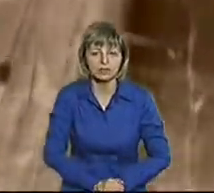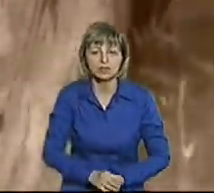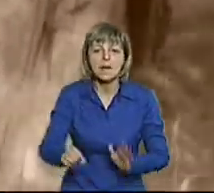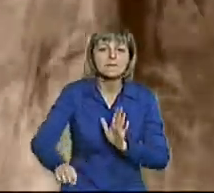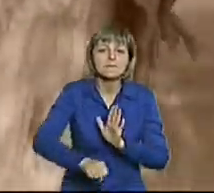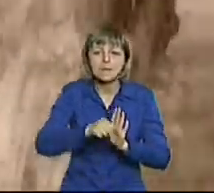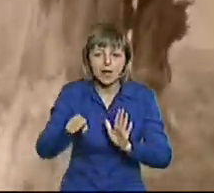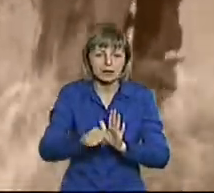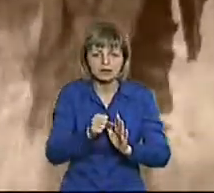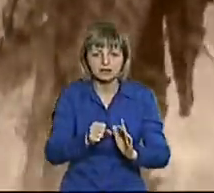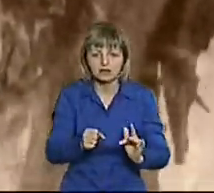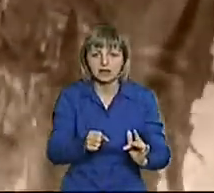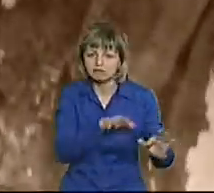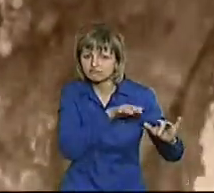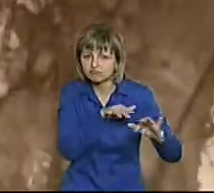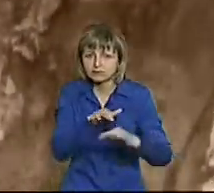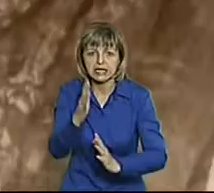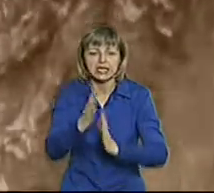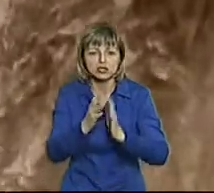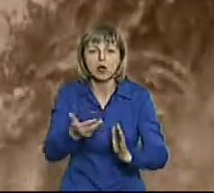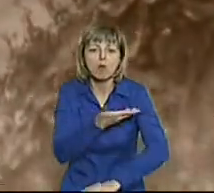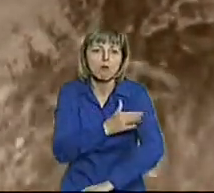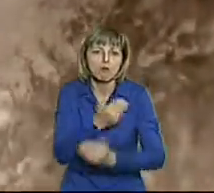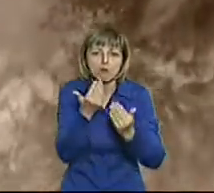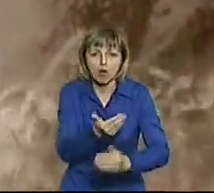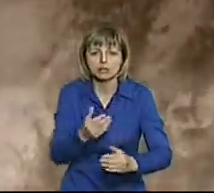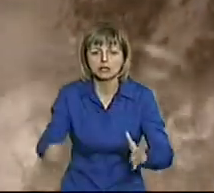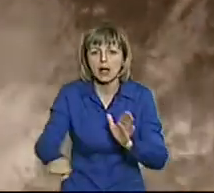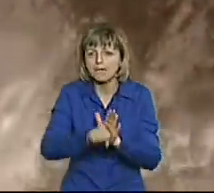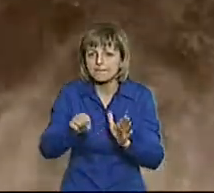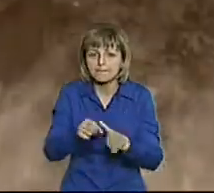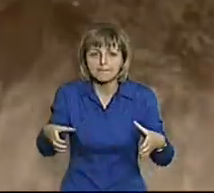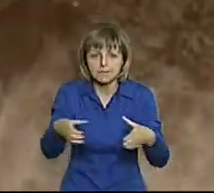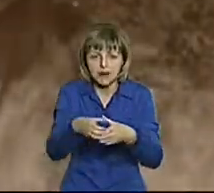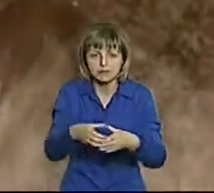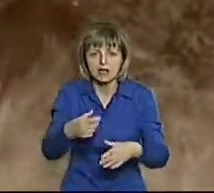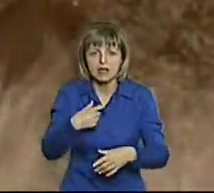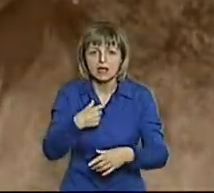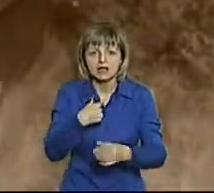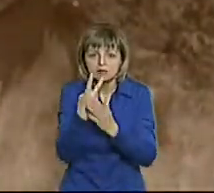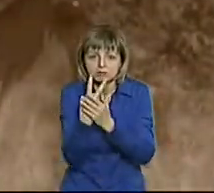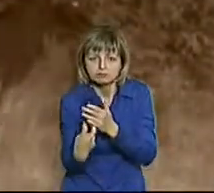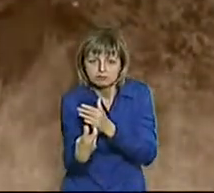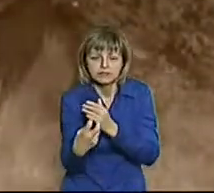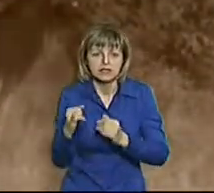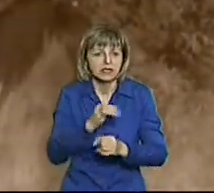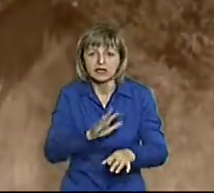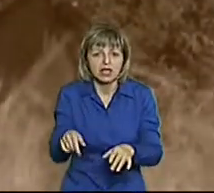Банда вийшла із лісу, польська банда. Я лежу лицем до землі і не